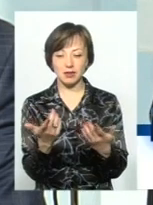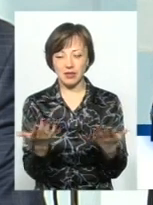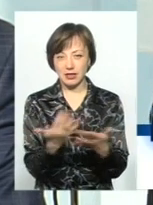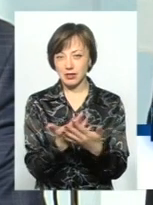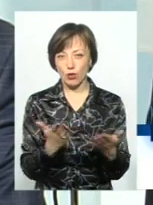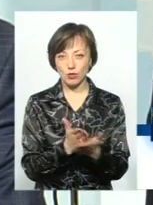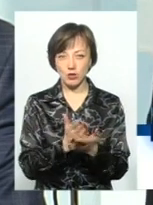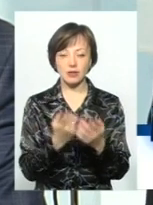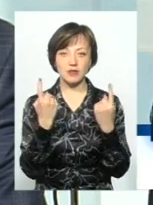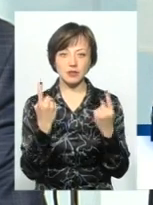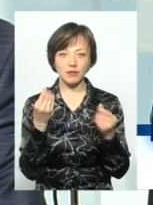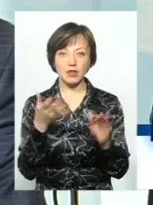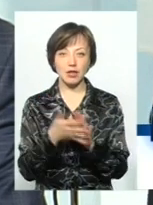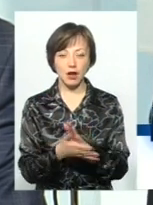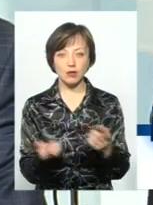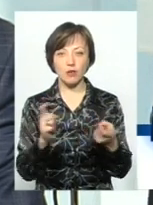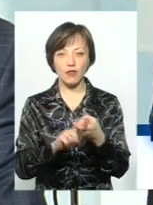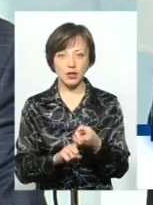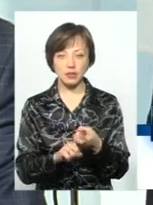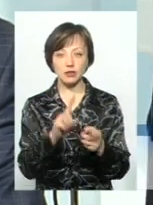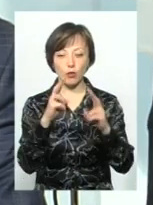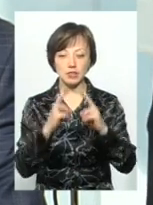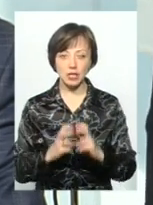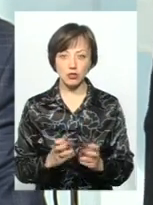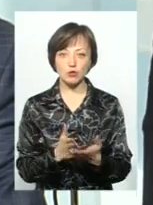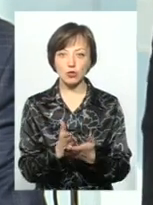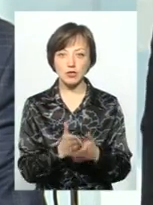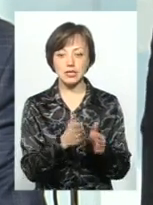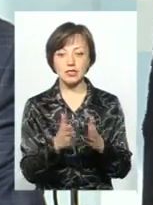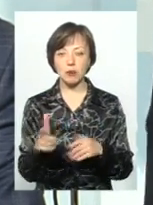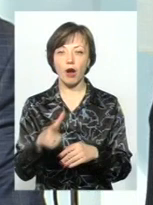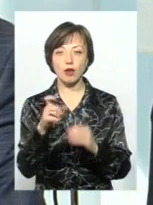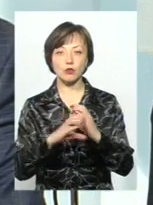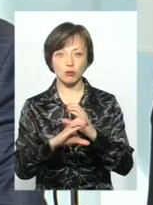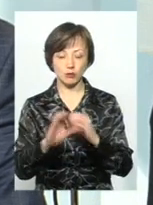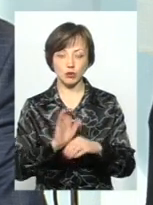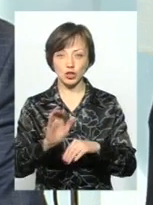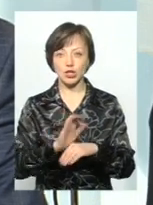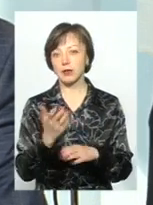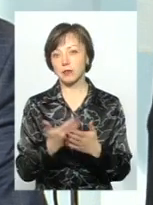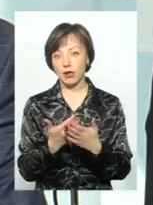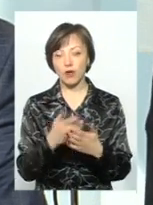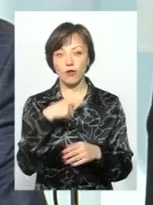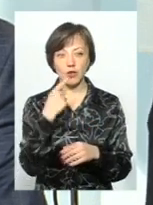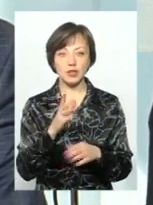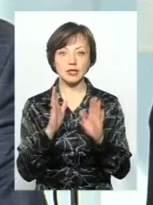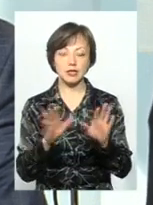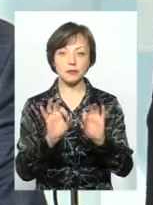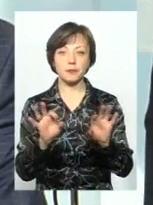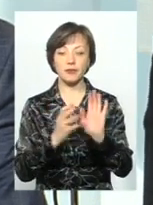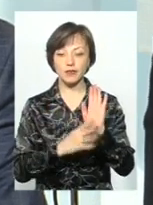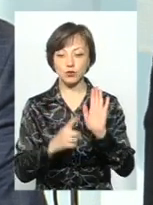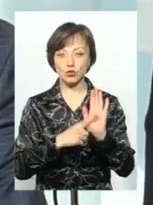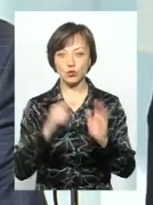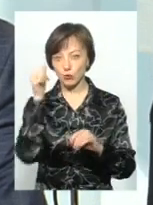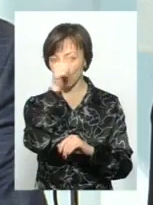Тобто це значні витрати, які пов'язані з обстеженням і обслуговуванням системи газопостачання. Якщо ми говоримо про це, я таку назву цифри, що з